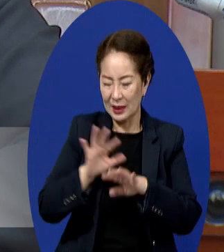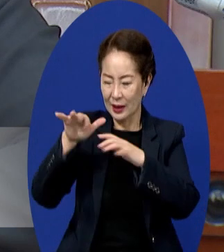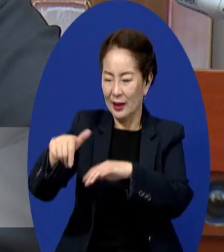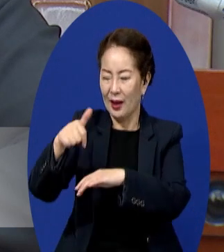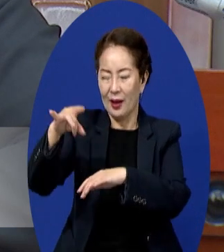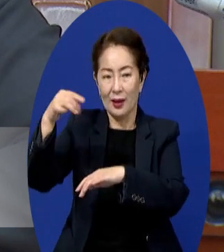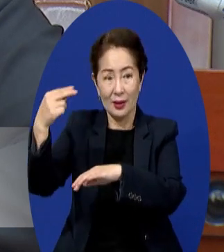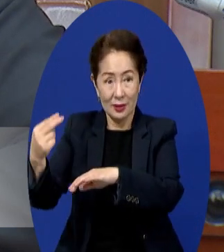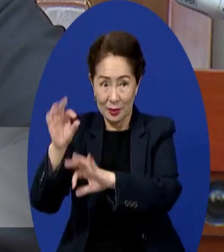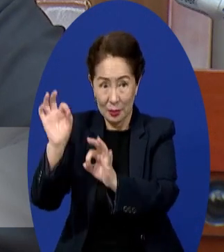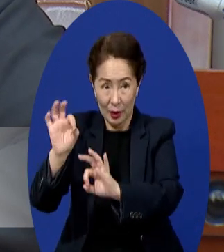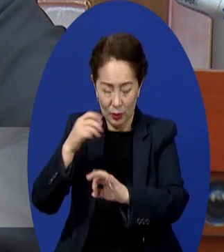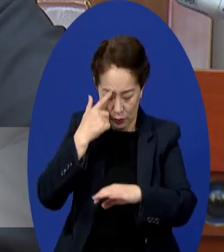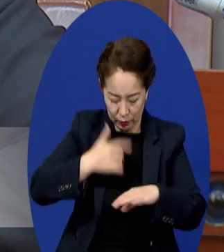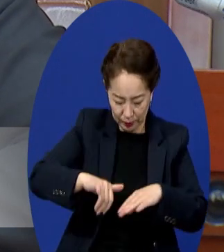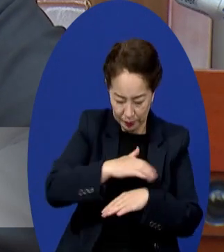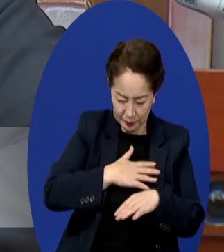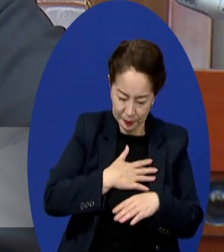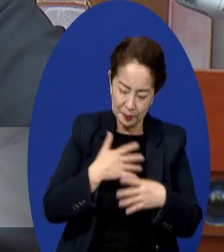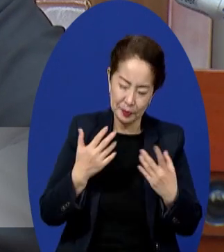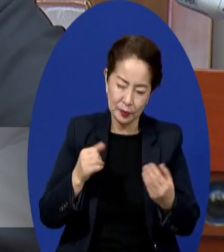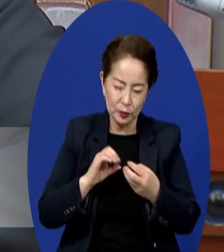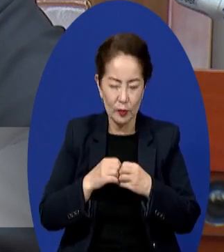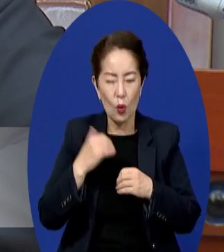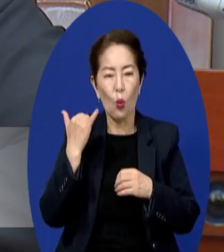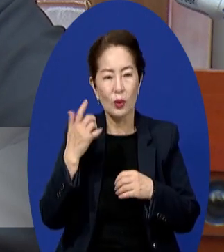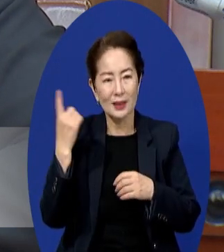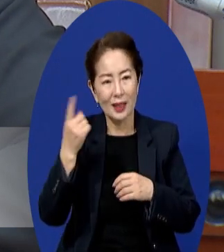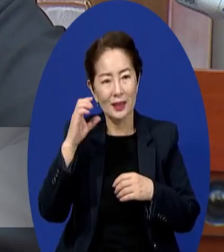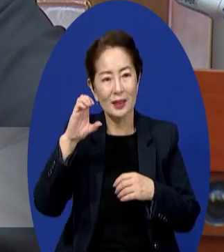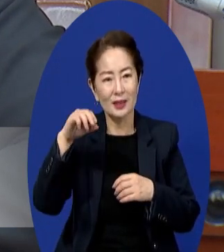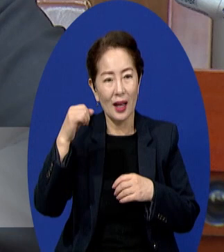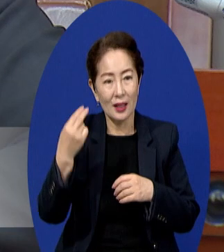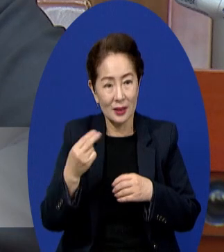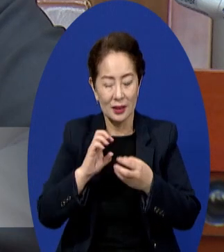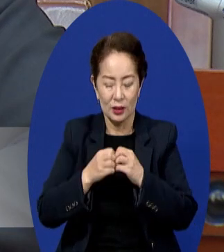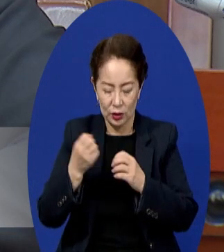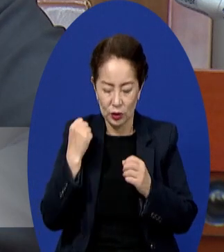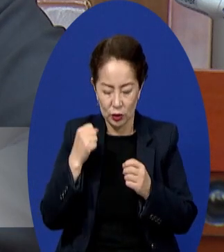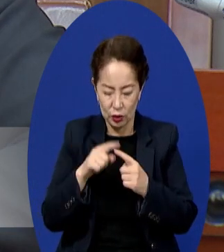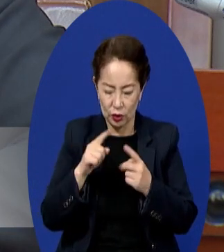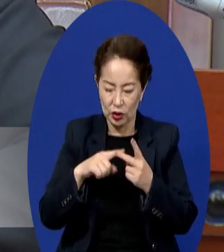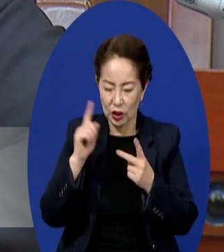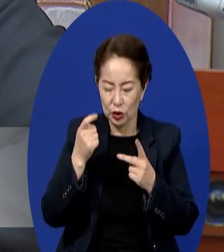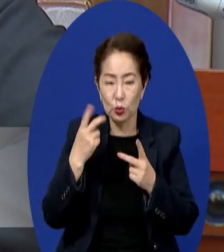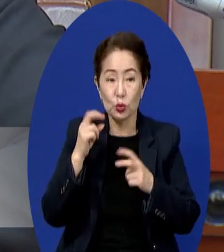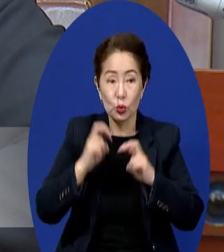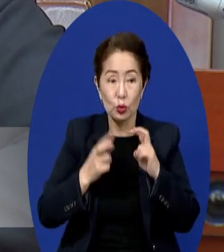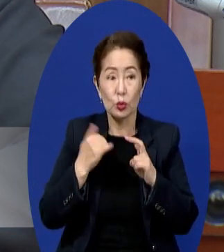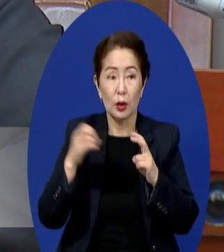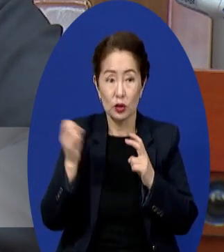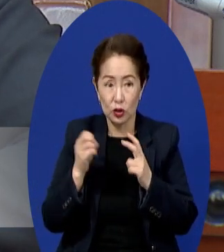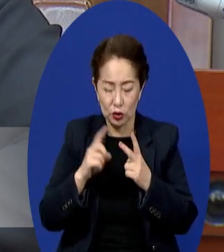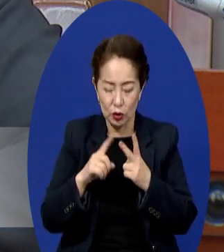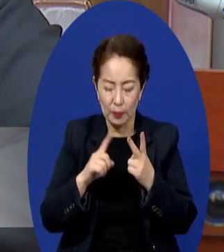ёстой. Ингийн тулд усан цахилгаан станцууд баригдах ёстой. Эрчим хүчээ дотоодоо үйлдвэрлэдэг болох ёстой. Ингийн тулд